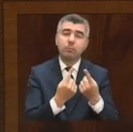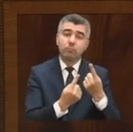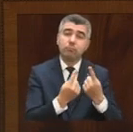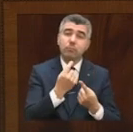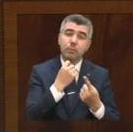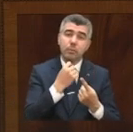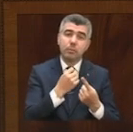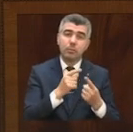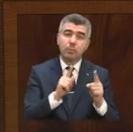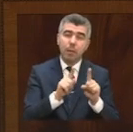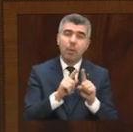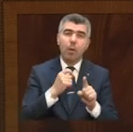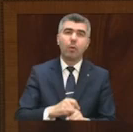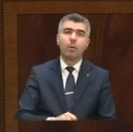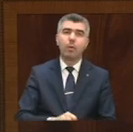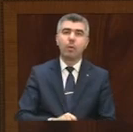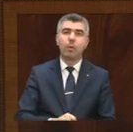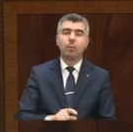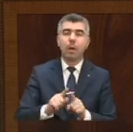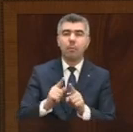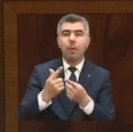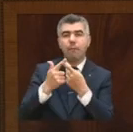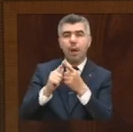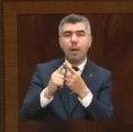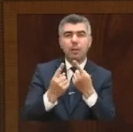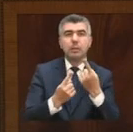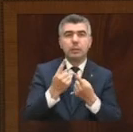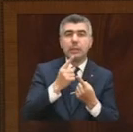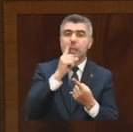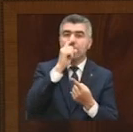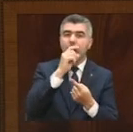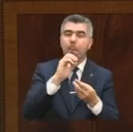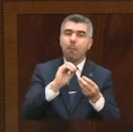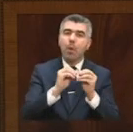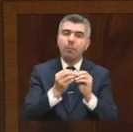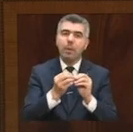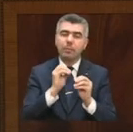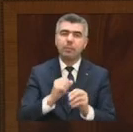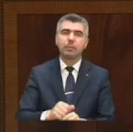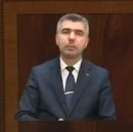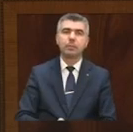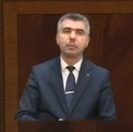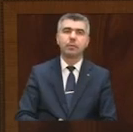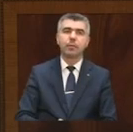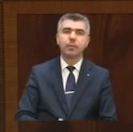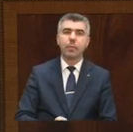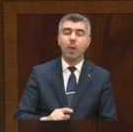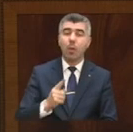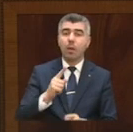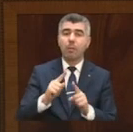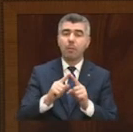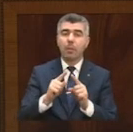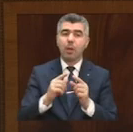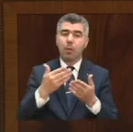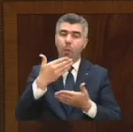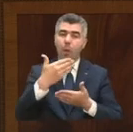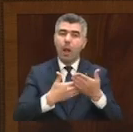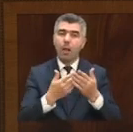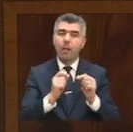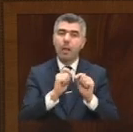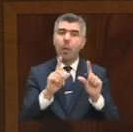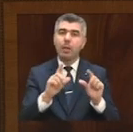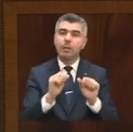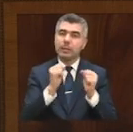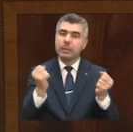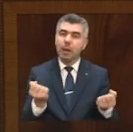الوحيد اما الظروف الاخرى كانت شويه سوء ديال ديال كان عندكم وثيقه النموذج التنموي كانت